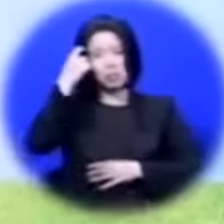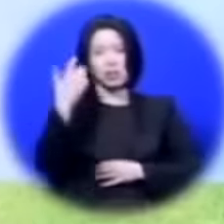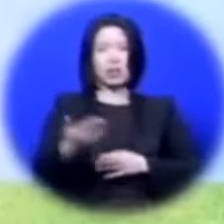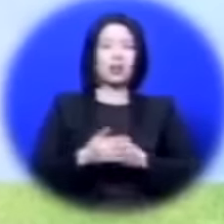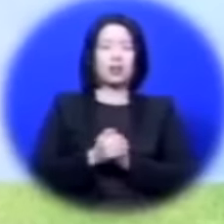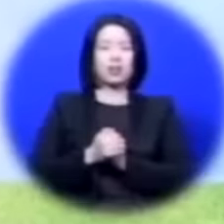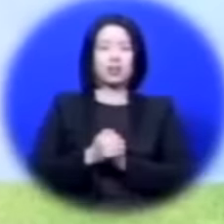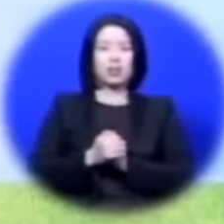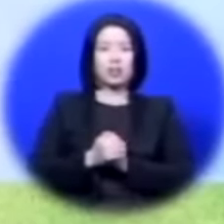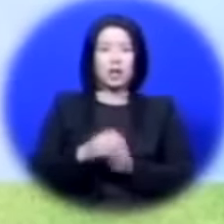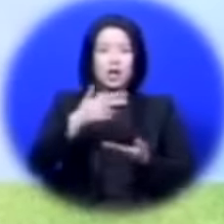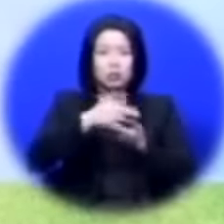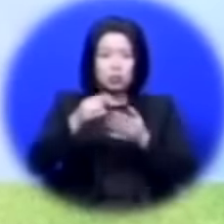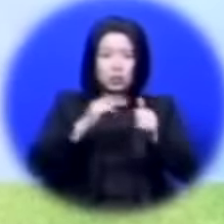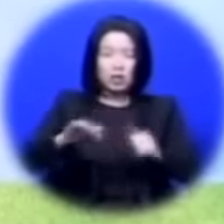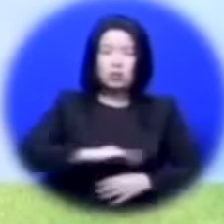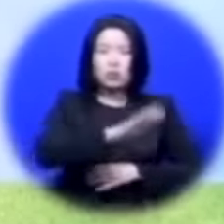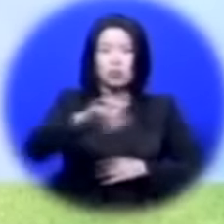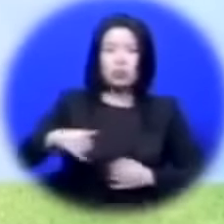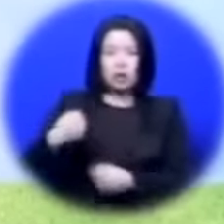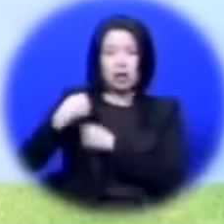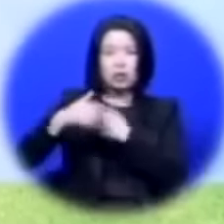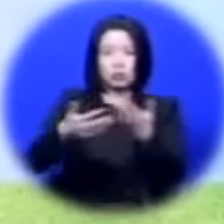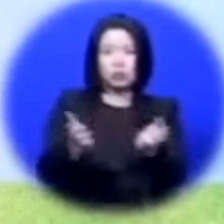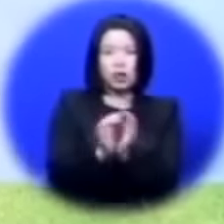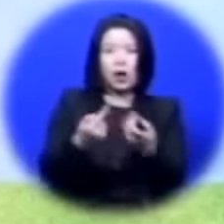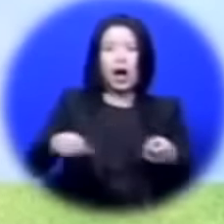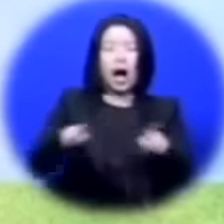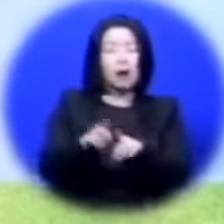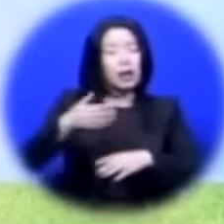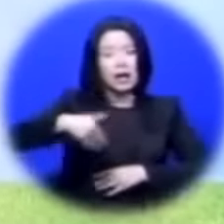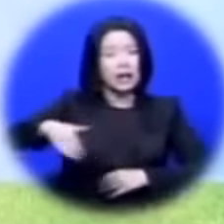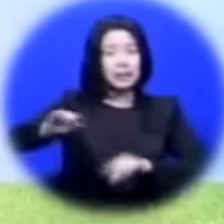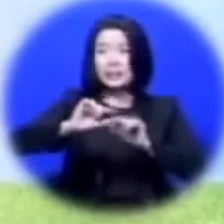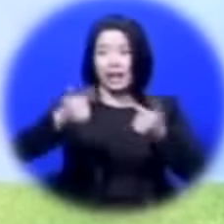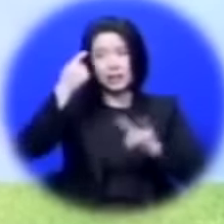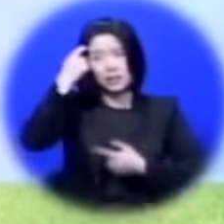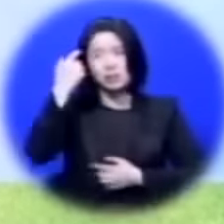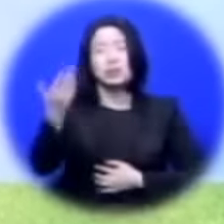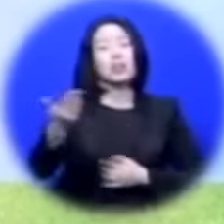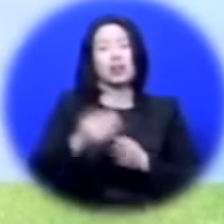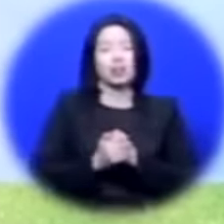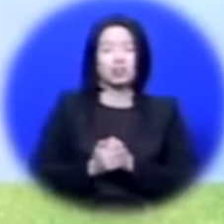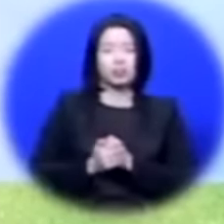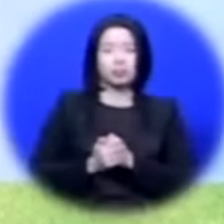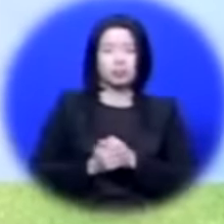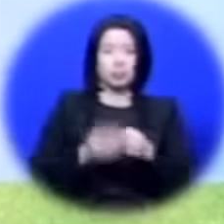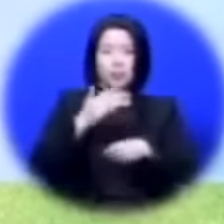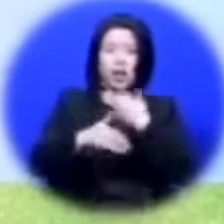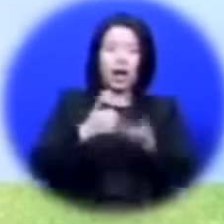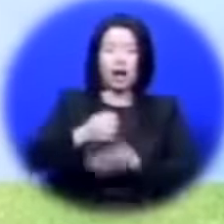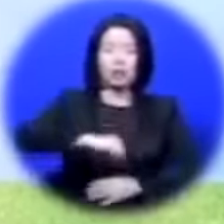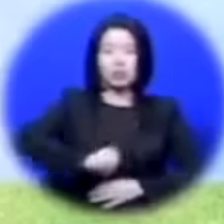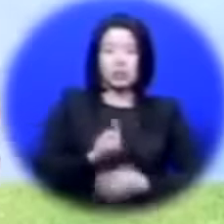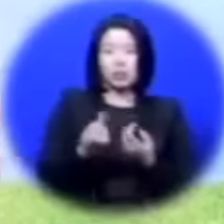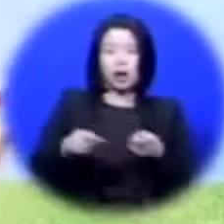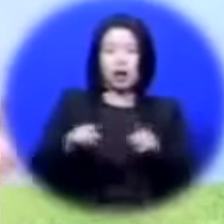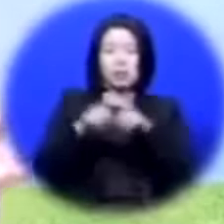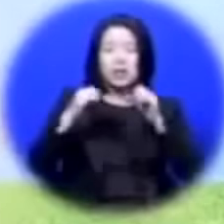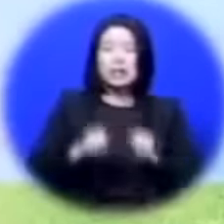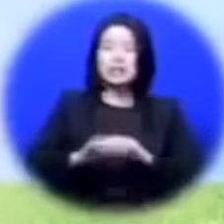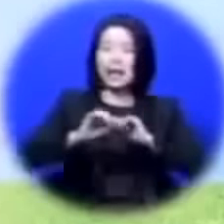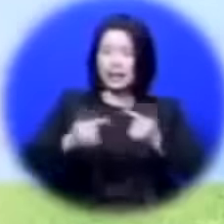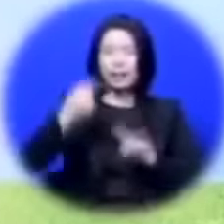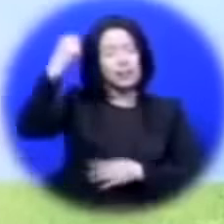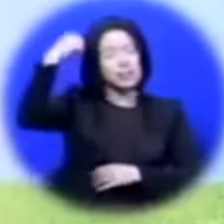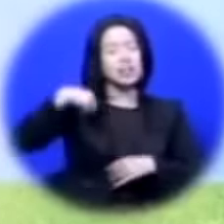것입니까 주님께서 우리의 군대와 함께 나아가지 않으시렵니까 하나님이 자기와 같이 계시지 않다는